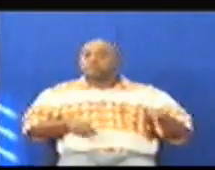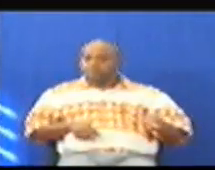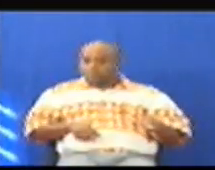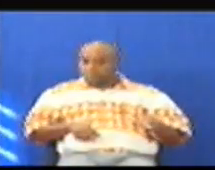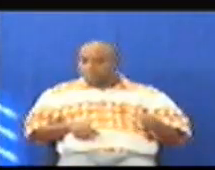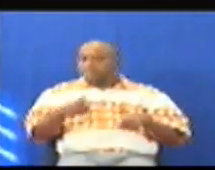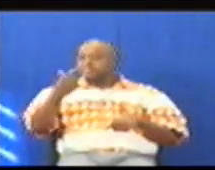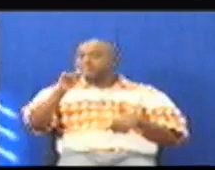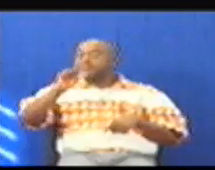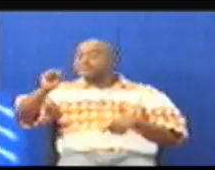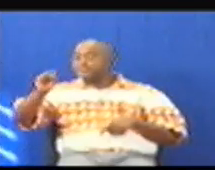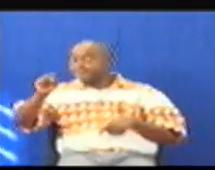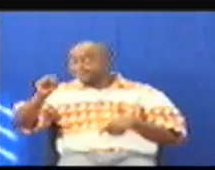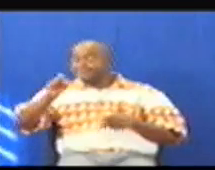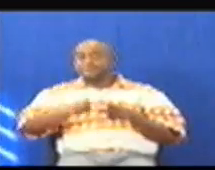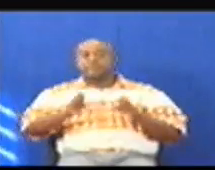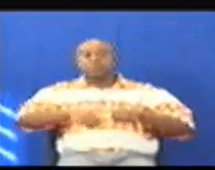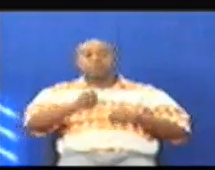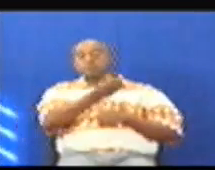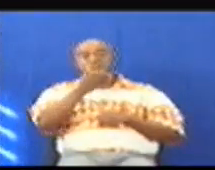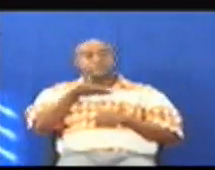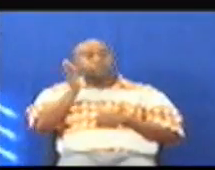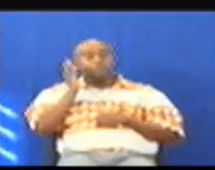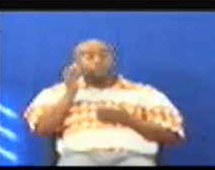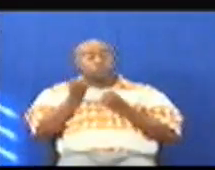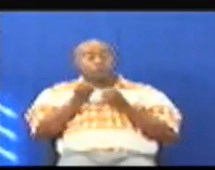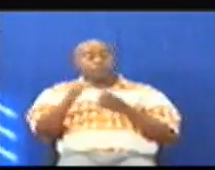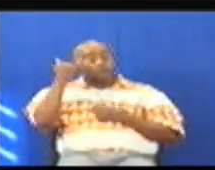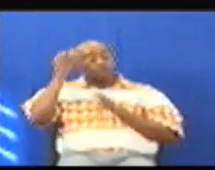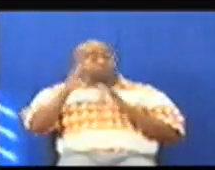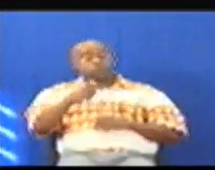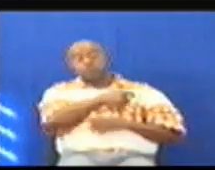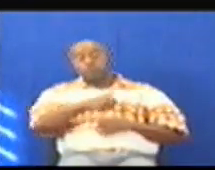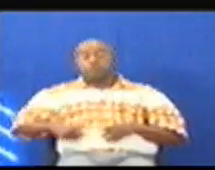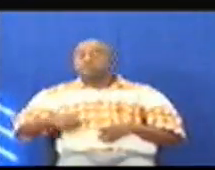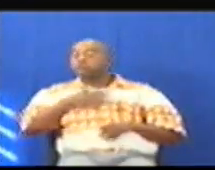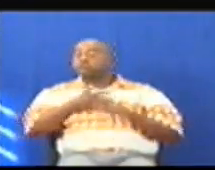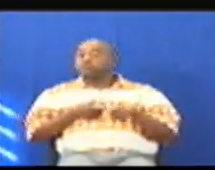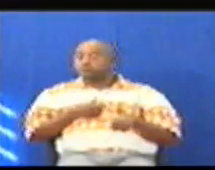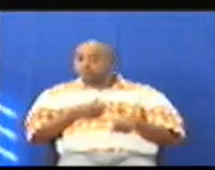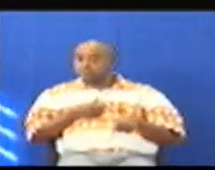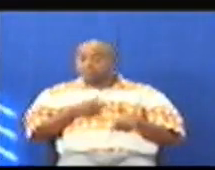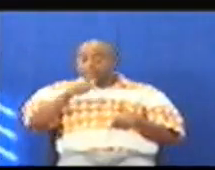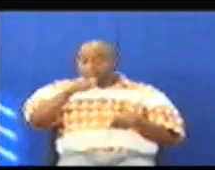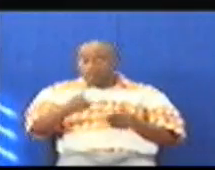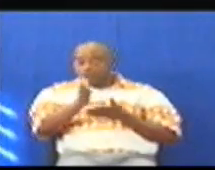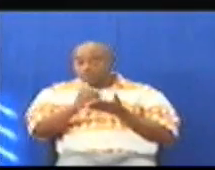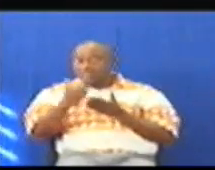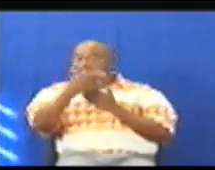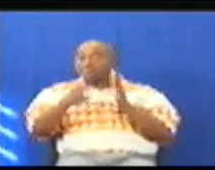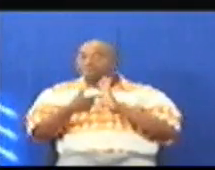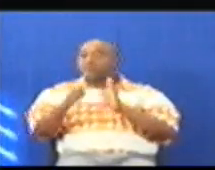na mamlaka zingine zote za serikali kwa kumpa rais wetu ushauri mzuri. Leo tunapozungumza, mataifa baadhi kama